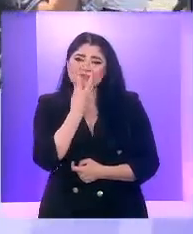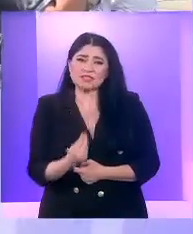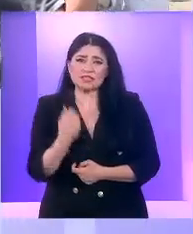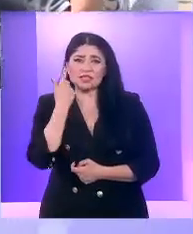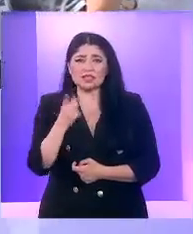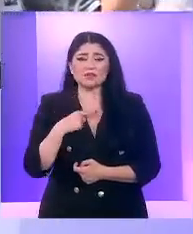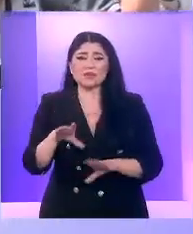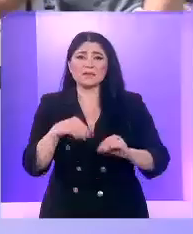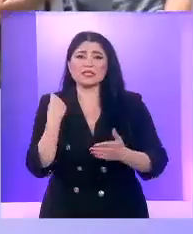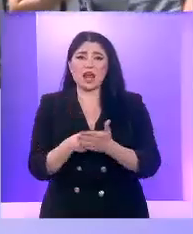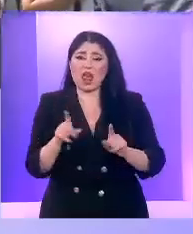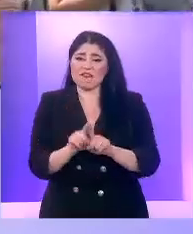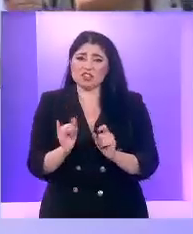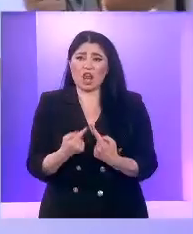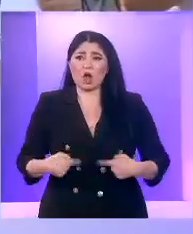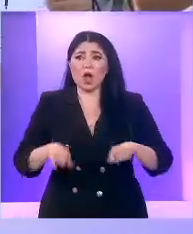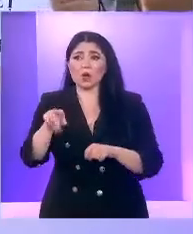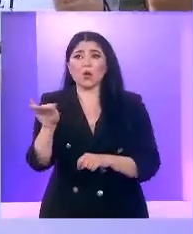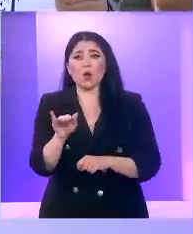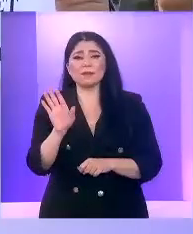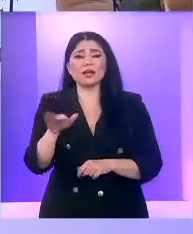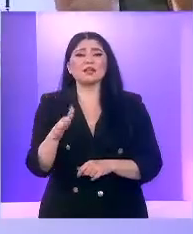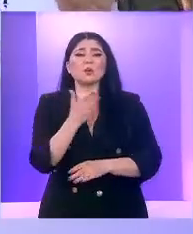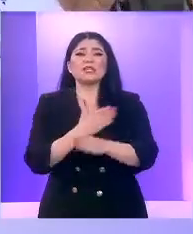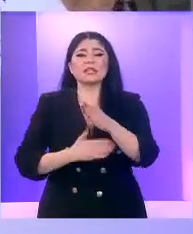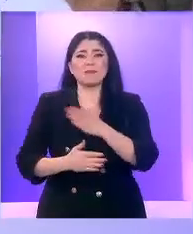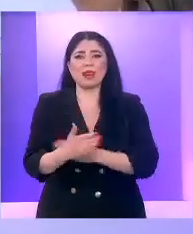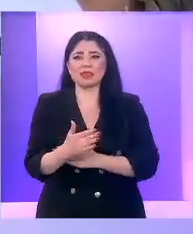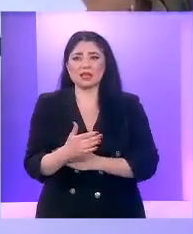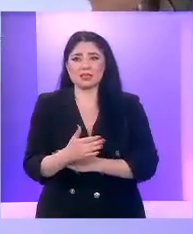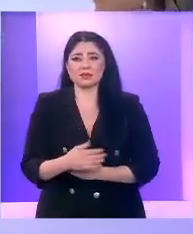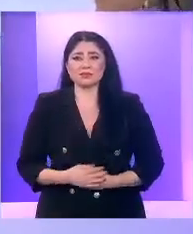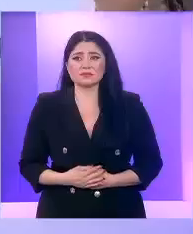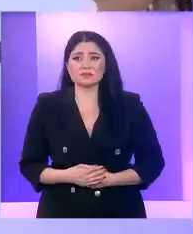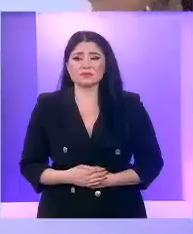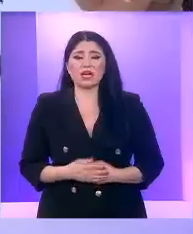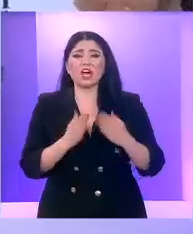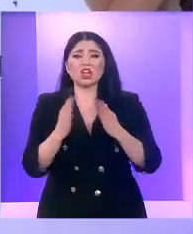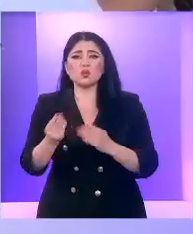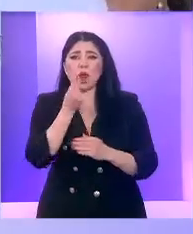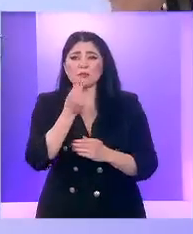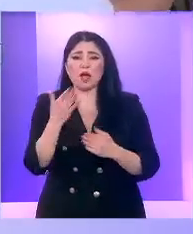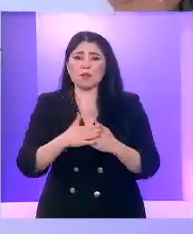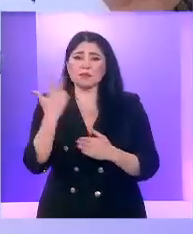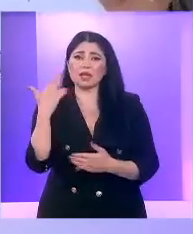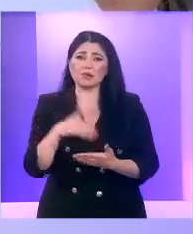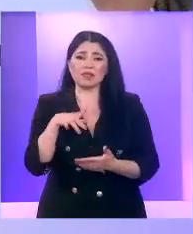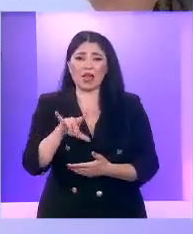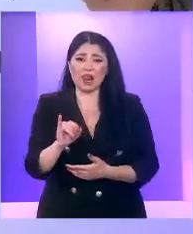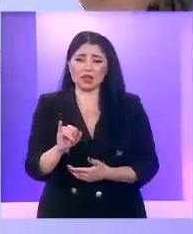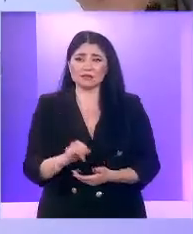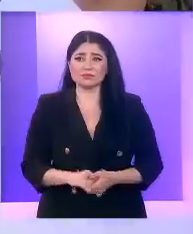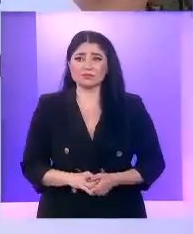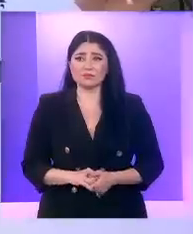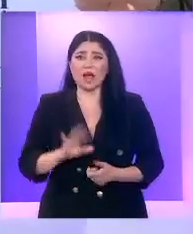pe care o regăsim și la noi. De exemplu, eu am un copil cu dizabilități, regimul alimentar înseamnă undeva la 3.000 de lei, ceea ce mă face